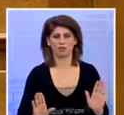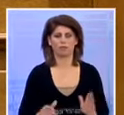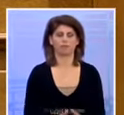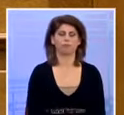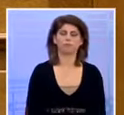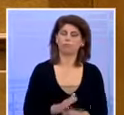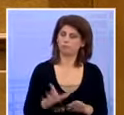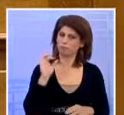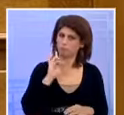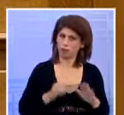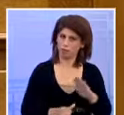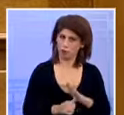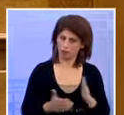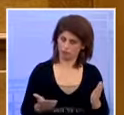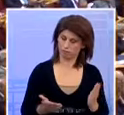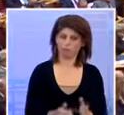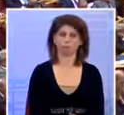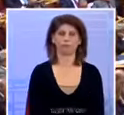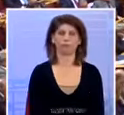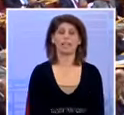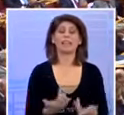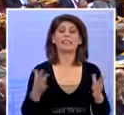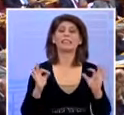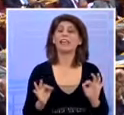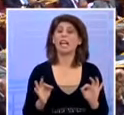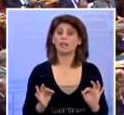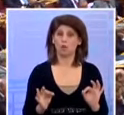Τελειώνω, κυρία Πρόεδρε. Το τι ακριβώς